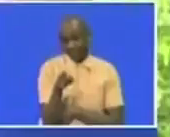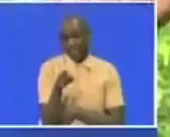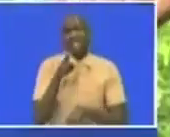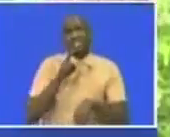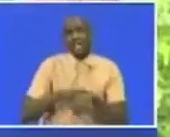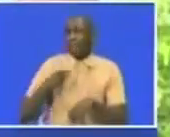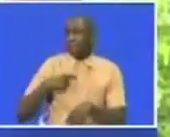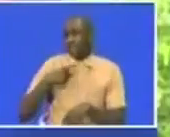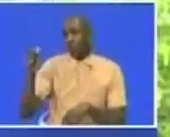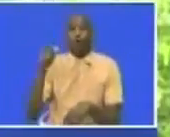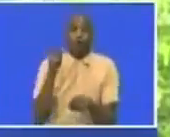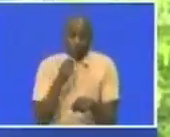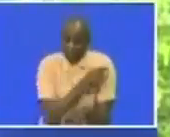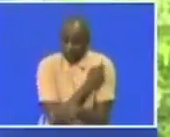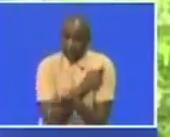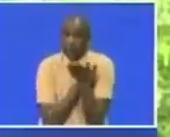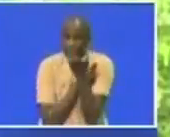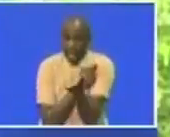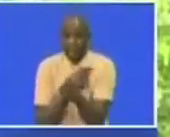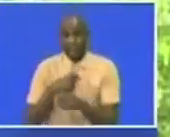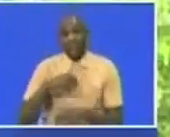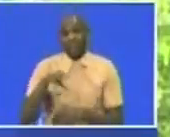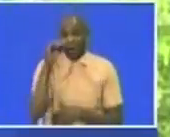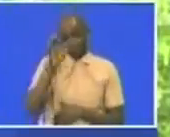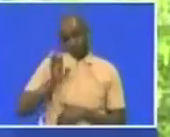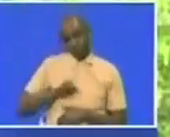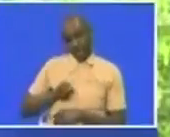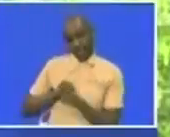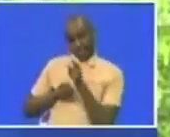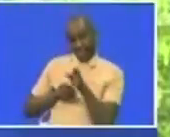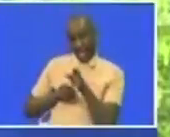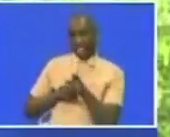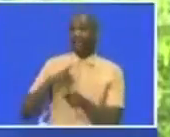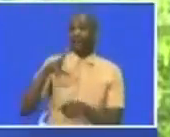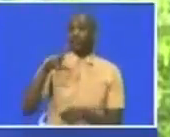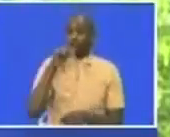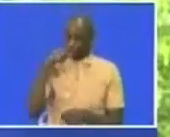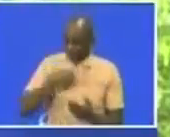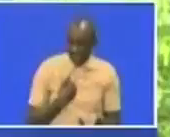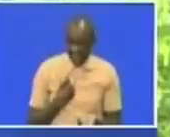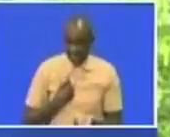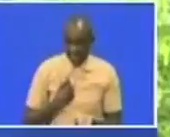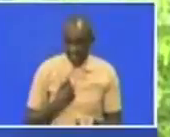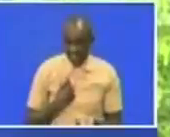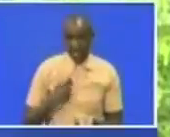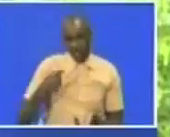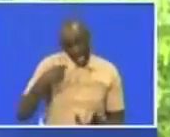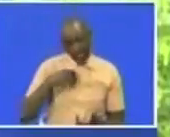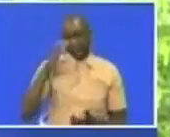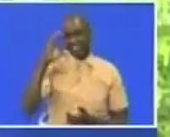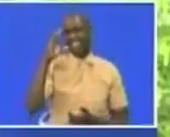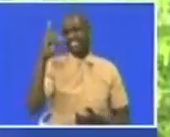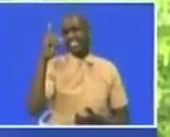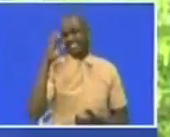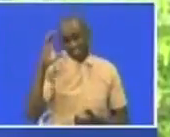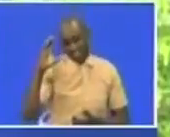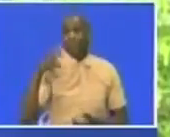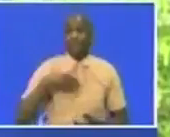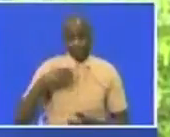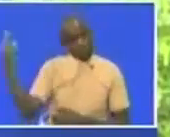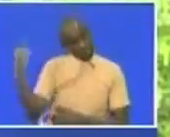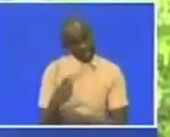nikiwa nimempeleka hospitali, nikapata huyo mama, akaniambia kuna watu wa CDC